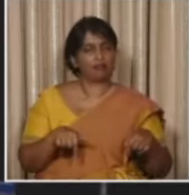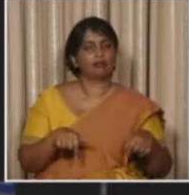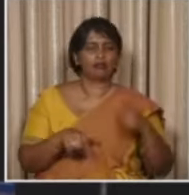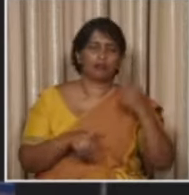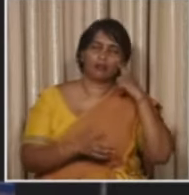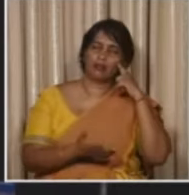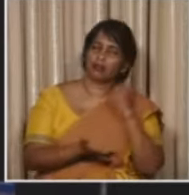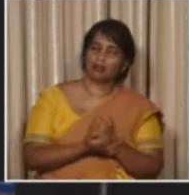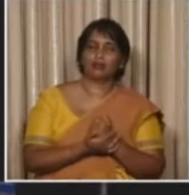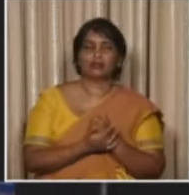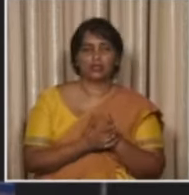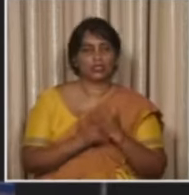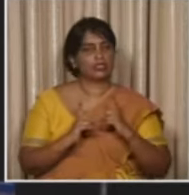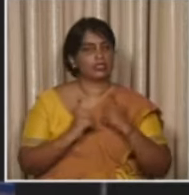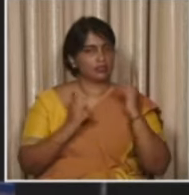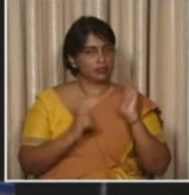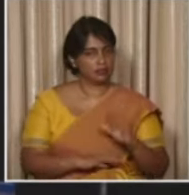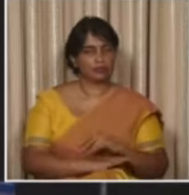വേദനാവിങ് ജീവത്തിന